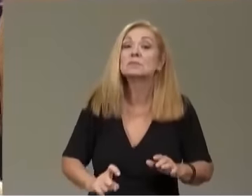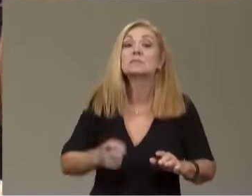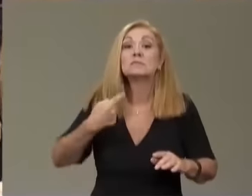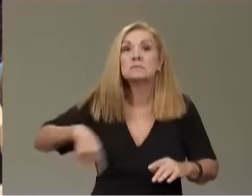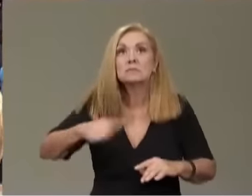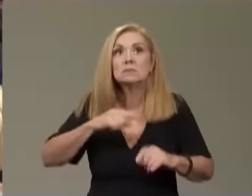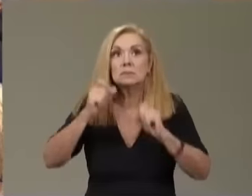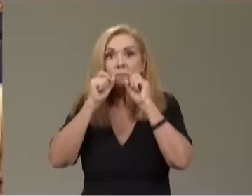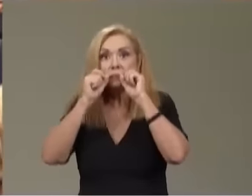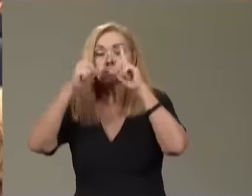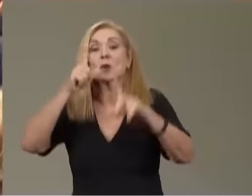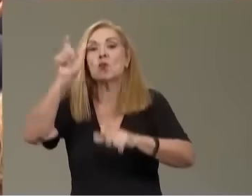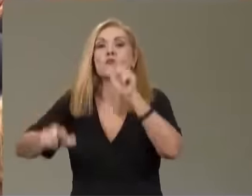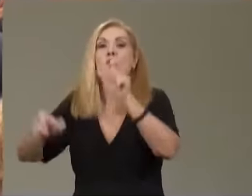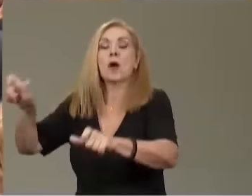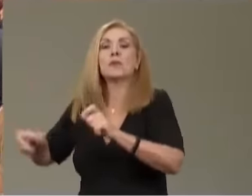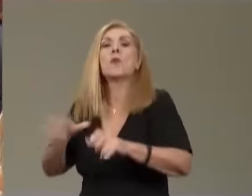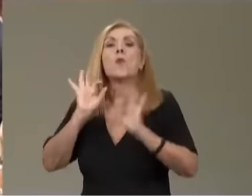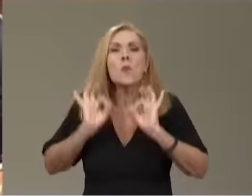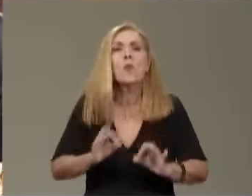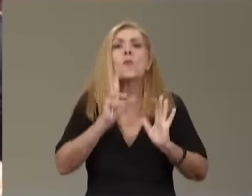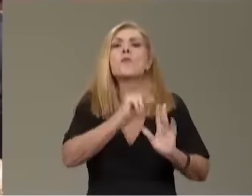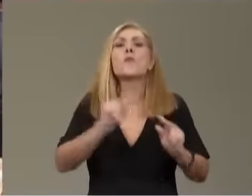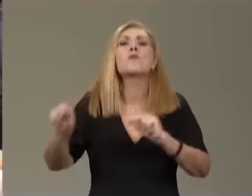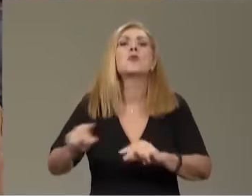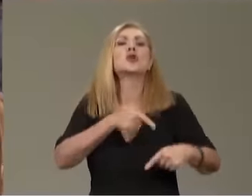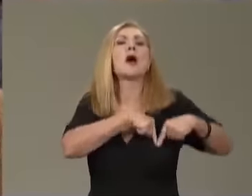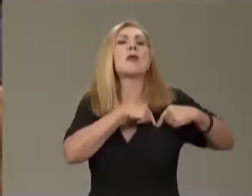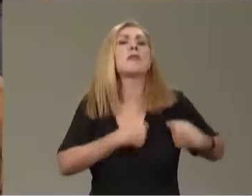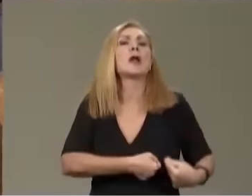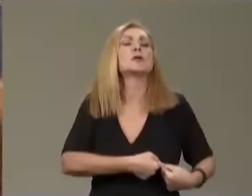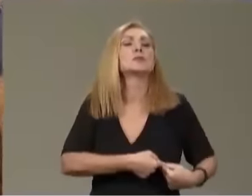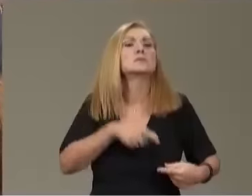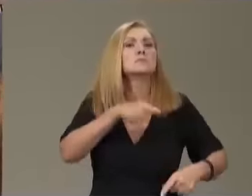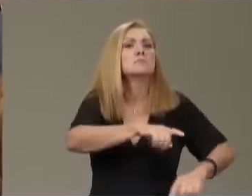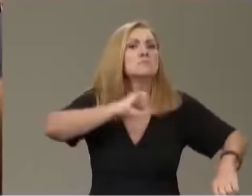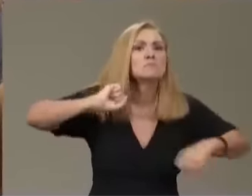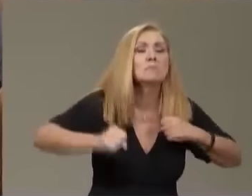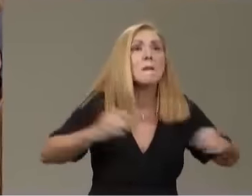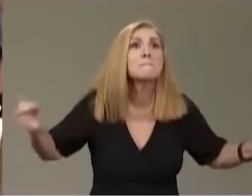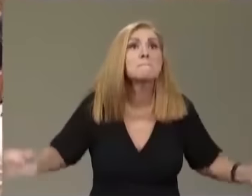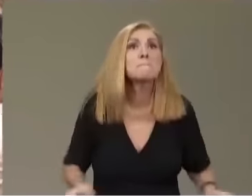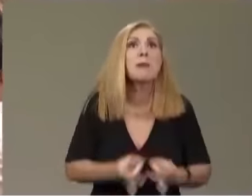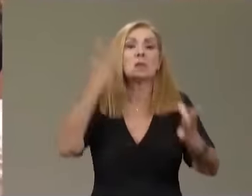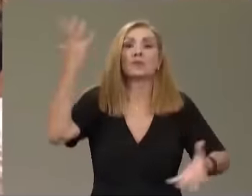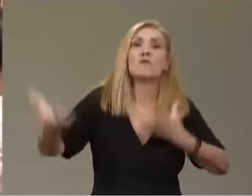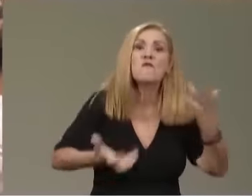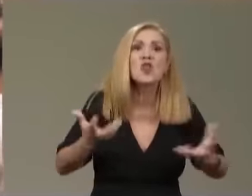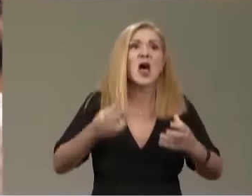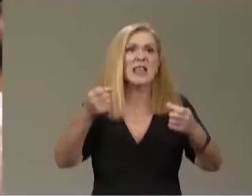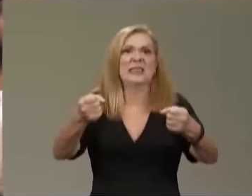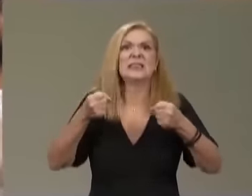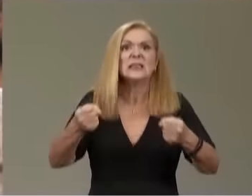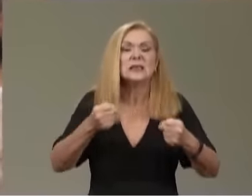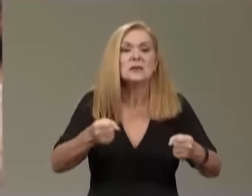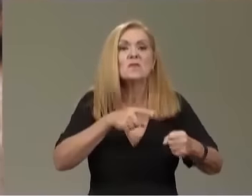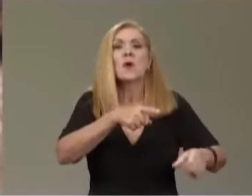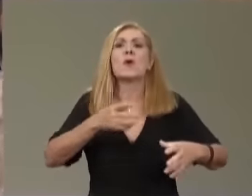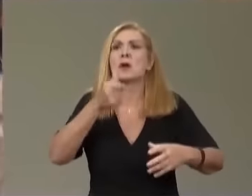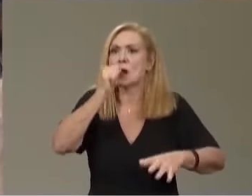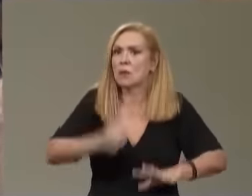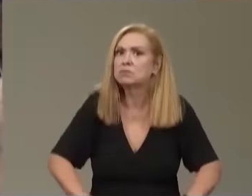αφύπνιση των ιδίων των πολιτών. Όπως οι εθελοντές δίνουν τη μάχη τους σε περίπτωση μιας φωτιάς, ενός σεισμού, μιας